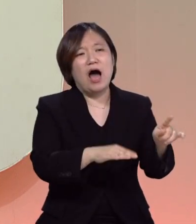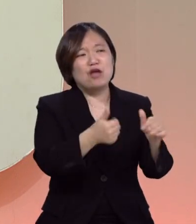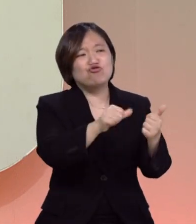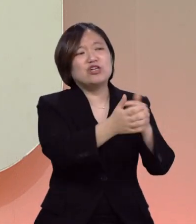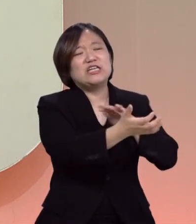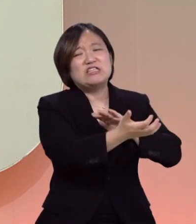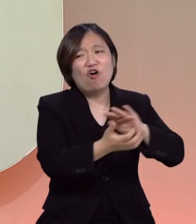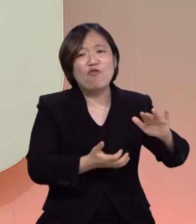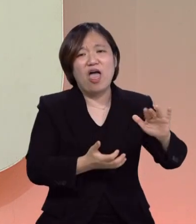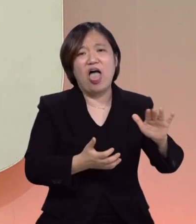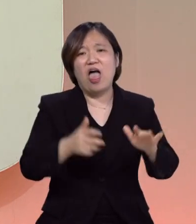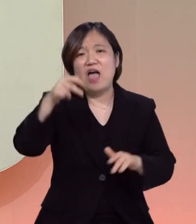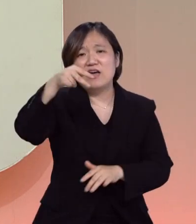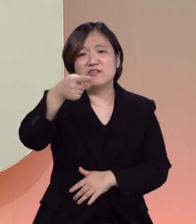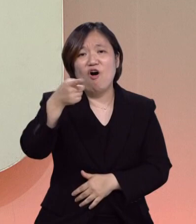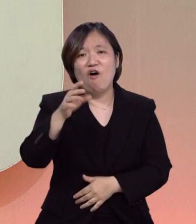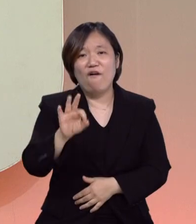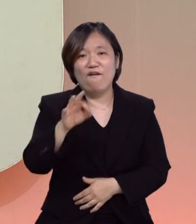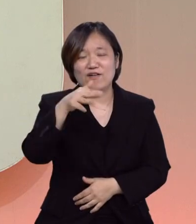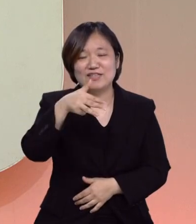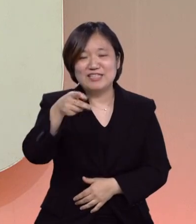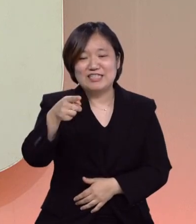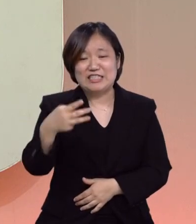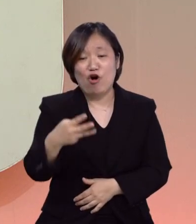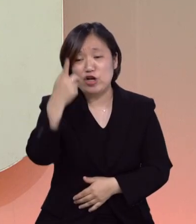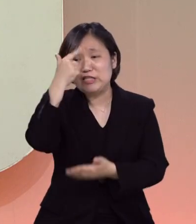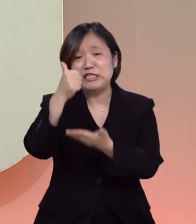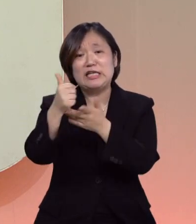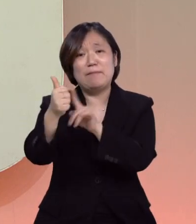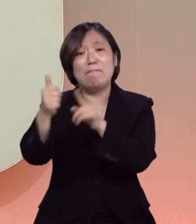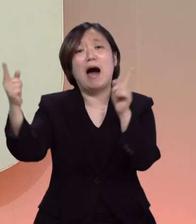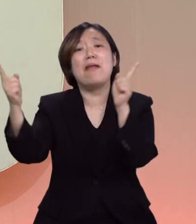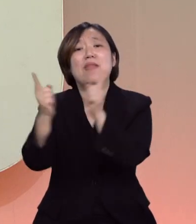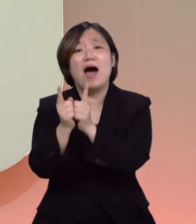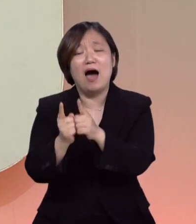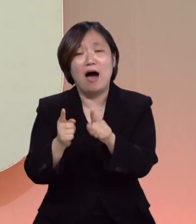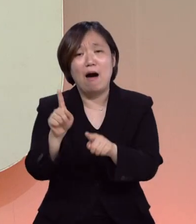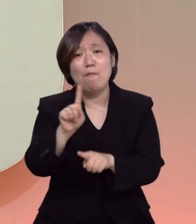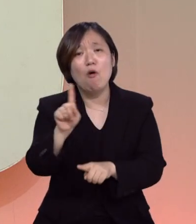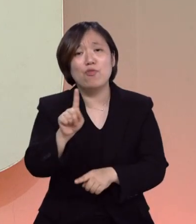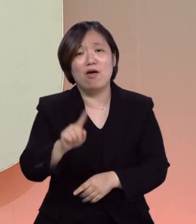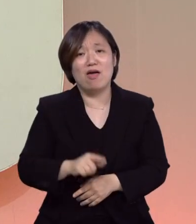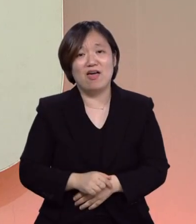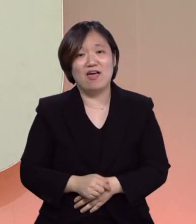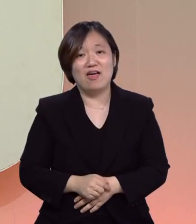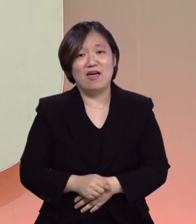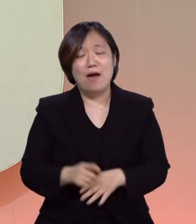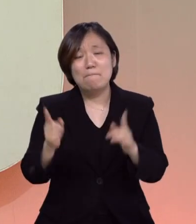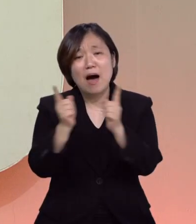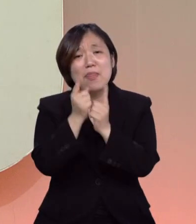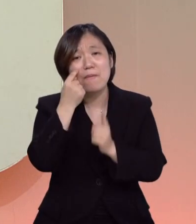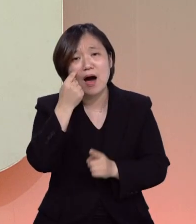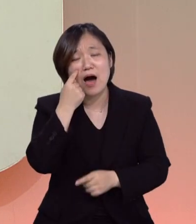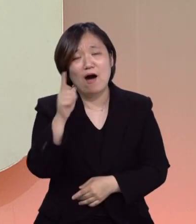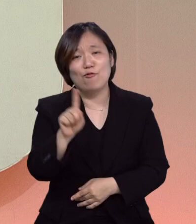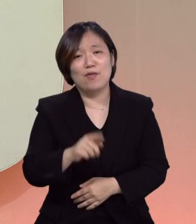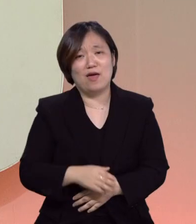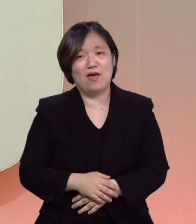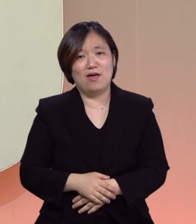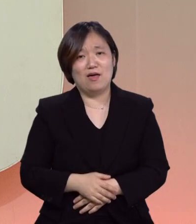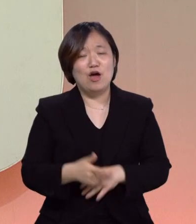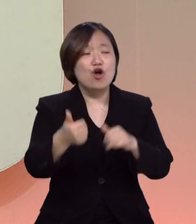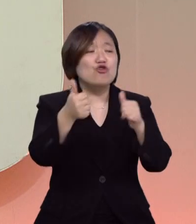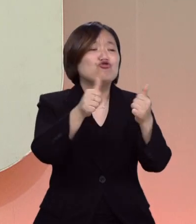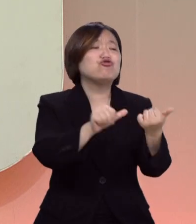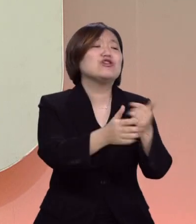한번 만나보는게 어떻겠나 저 성전함에 계시는 성철순에 한번 만나보고 죽는게 낫지